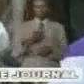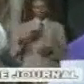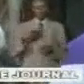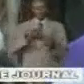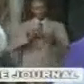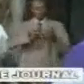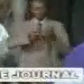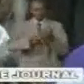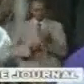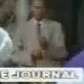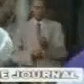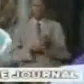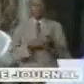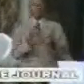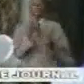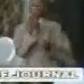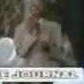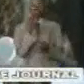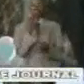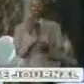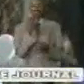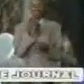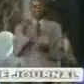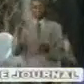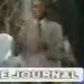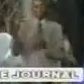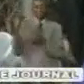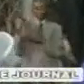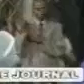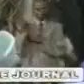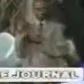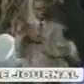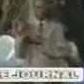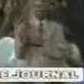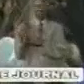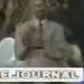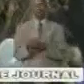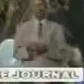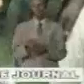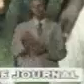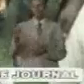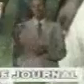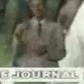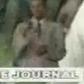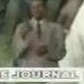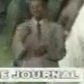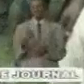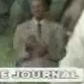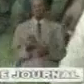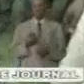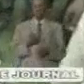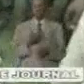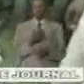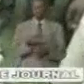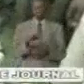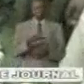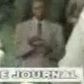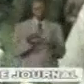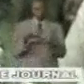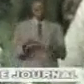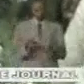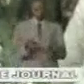démocratique du Congo, notre pays, abrite.